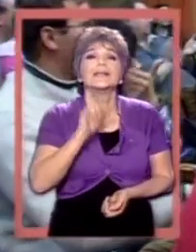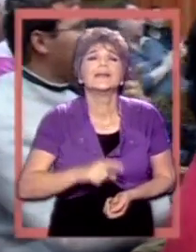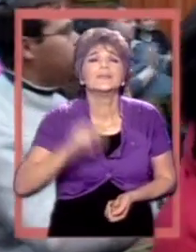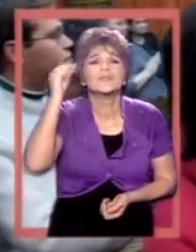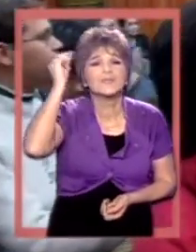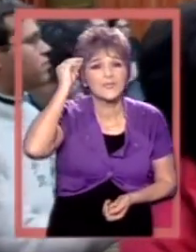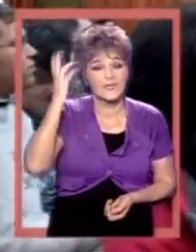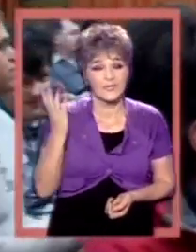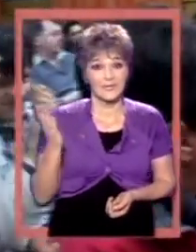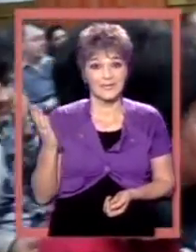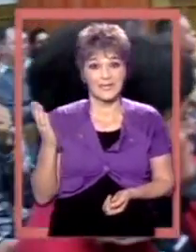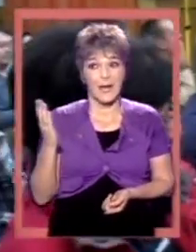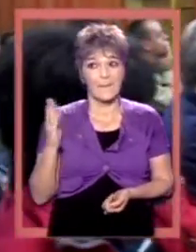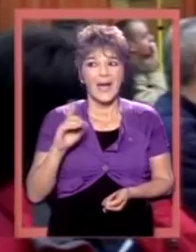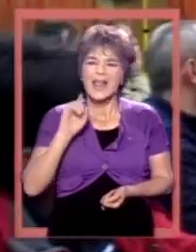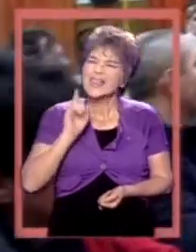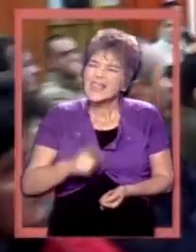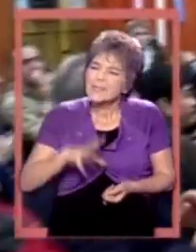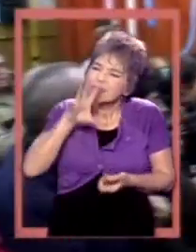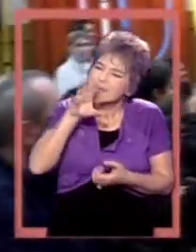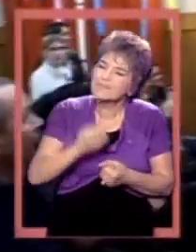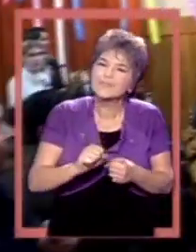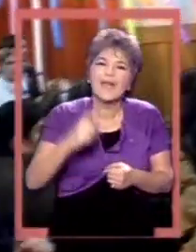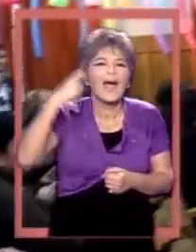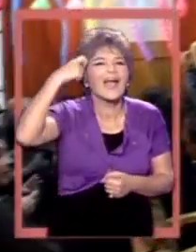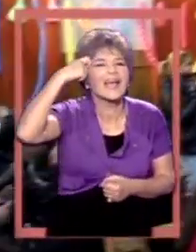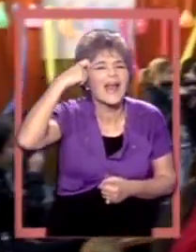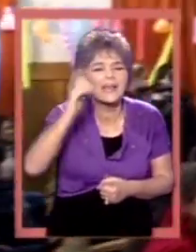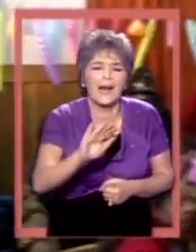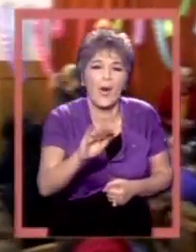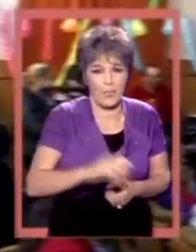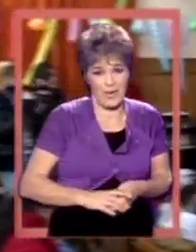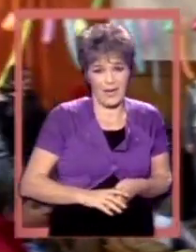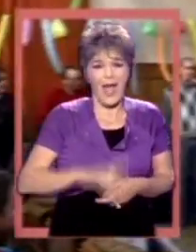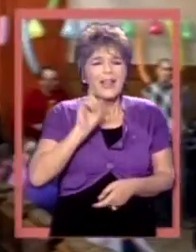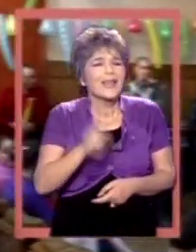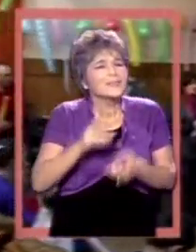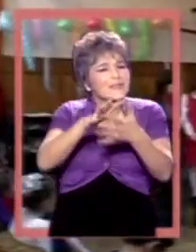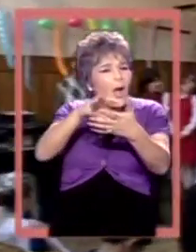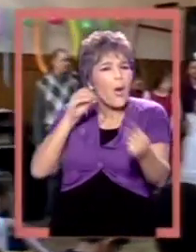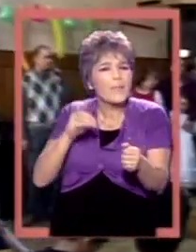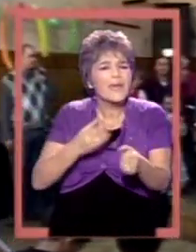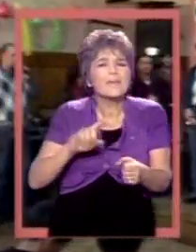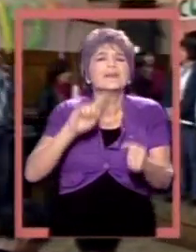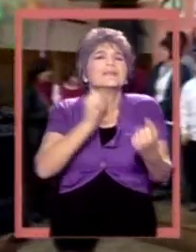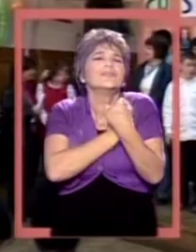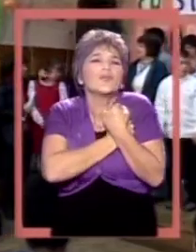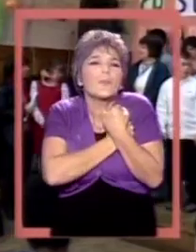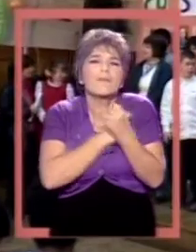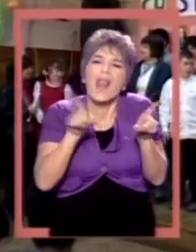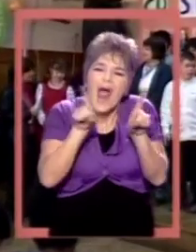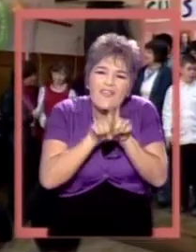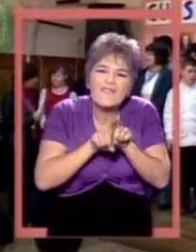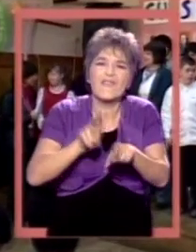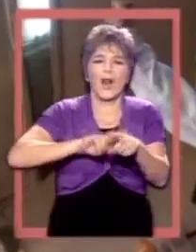să credem în copii ca ei, să învățăm să iubim de la ei, asta este cel mai important, și să învățăm să nu mai fim răi.